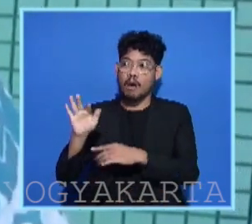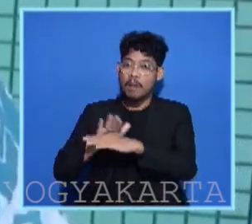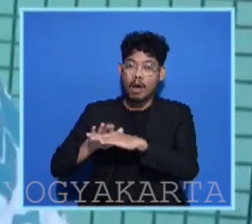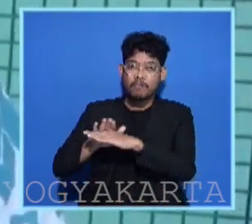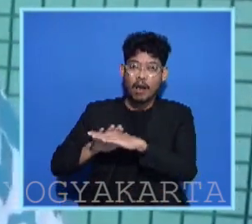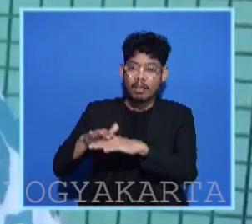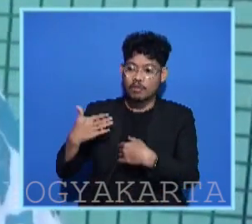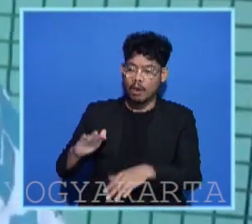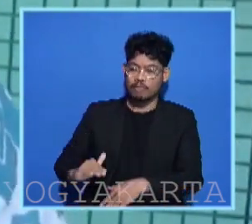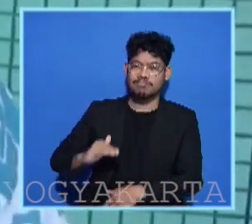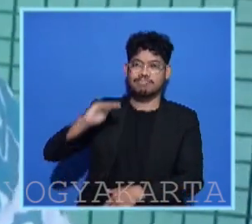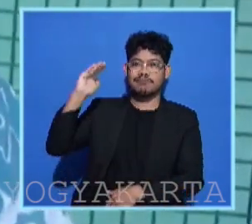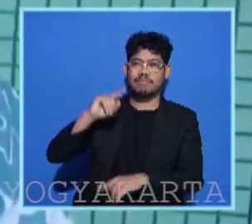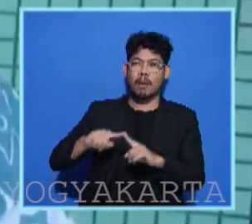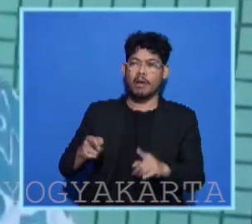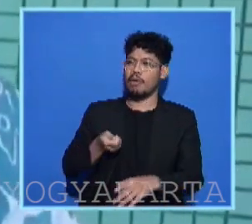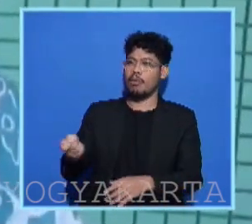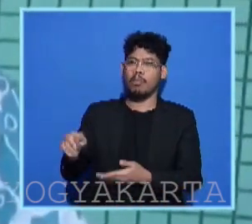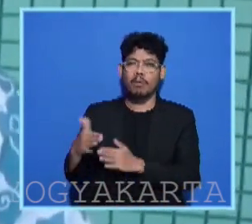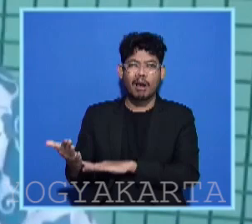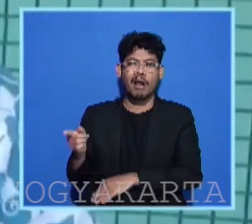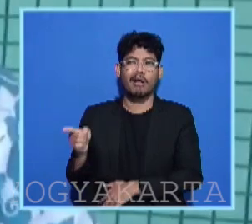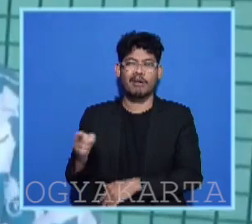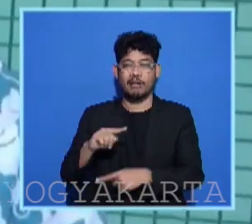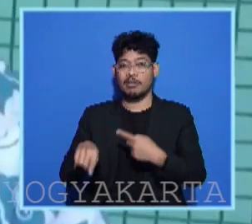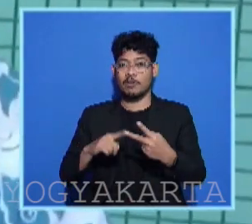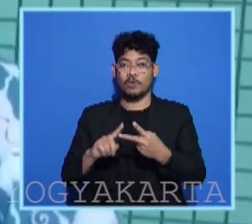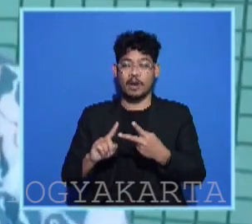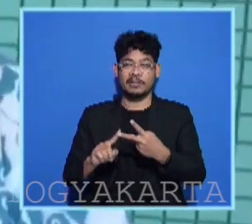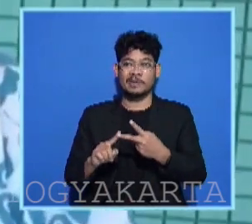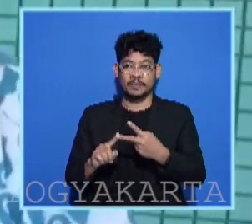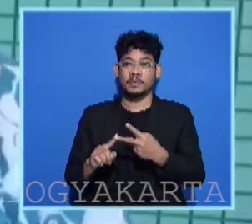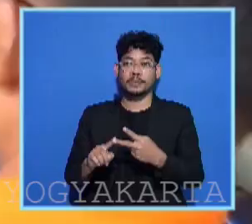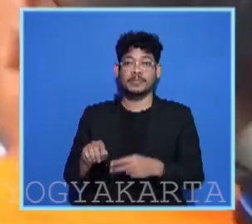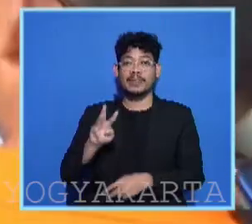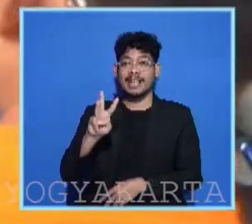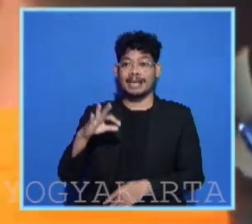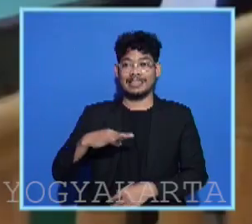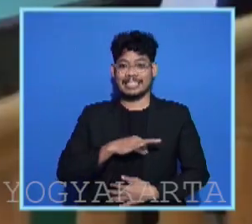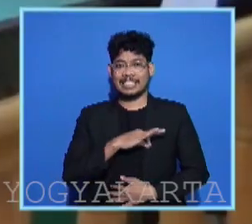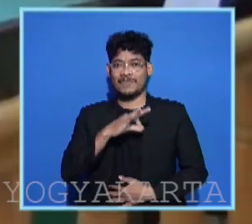terdakwa. Dua, perbuatan terdakwa sangat keji dengan menghilangkan 3 nyawa sekaligus dengan racun.